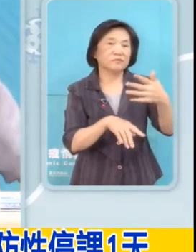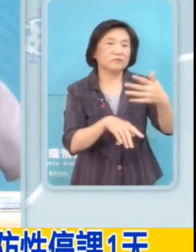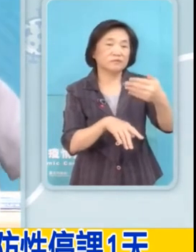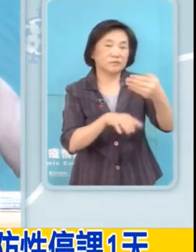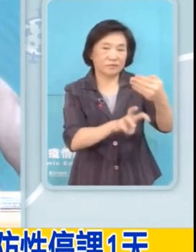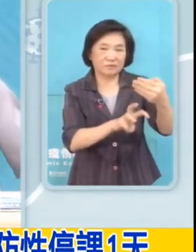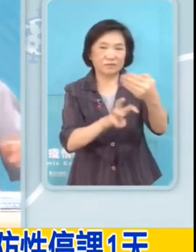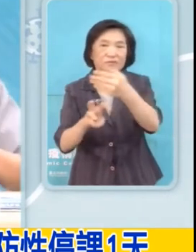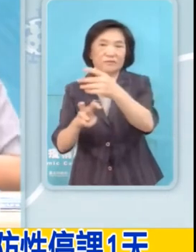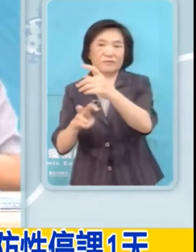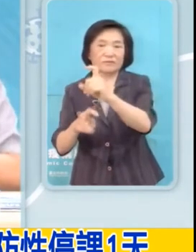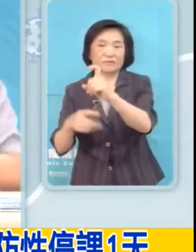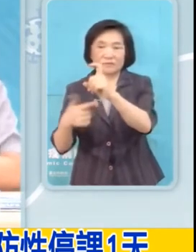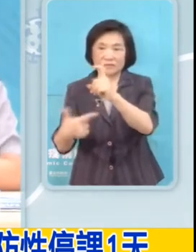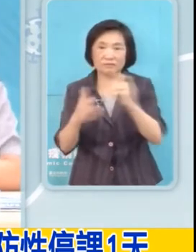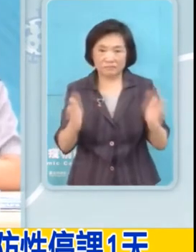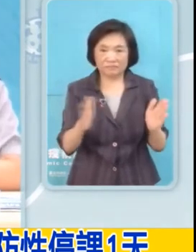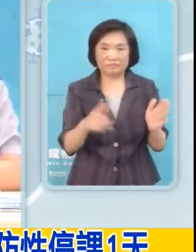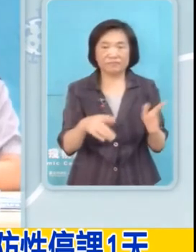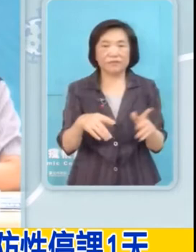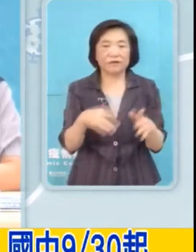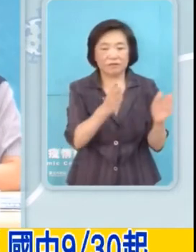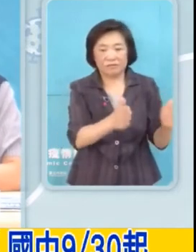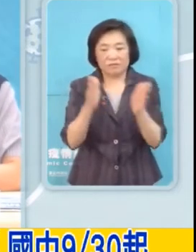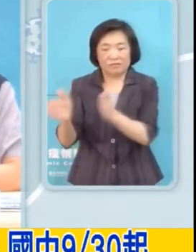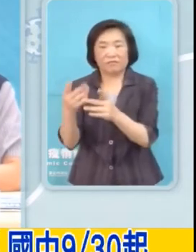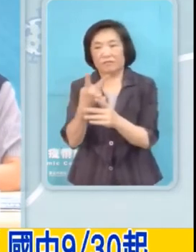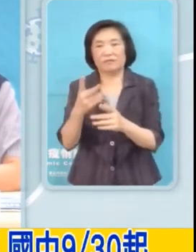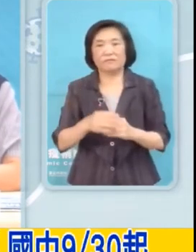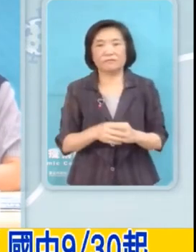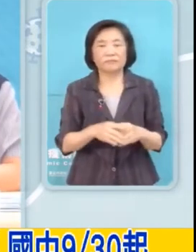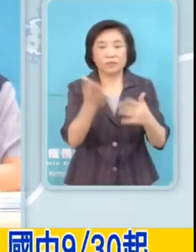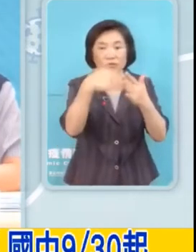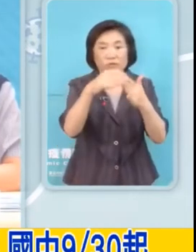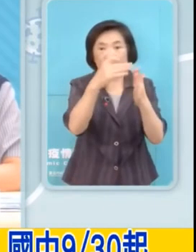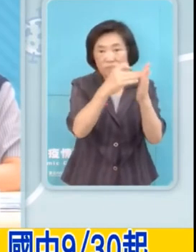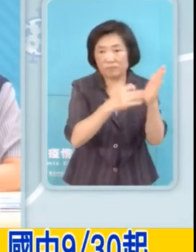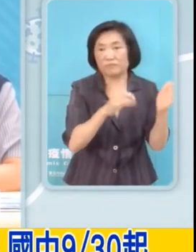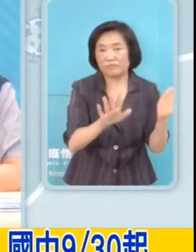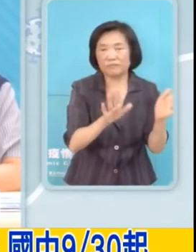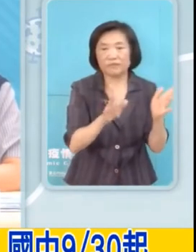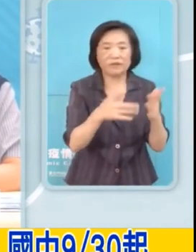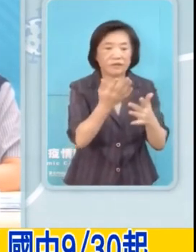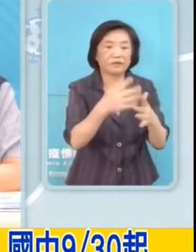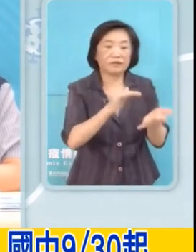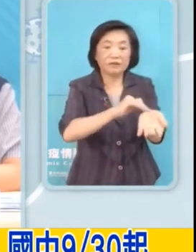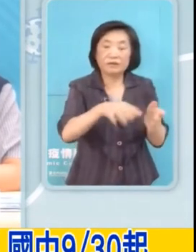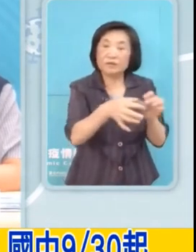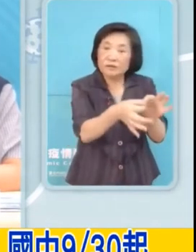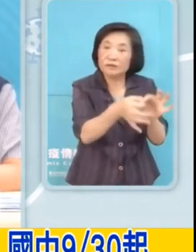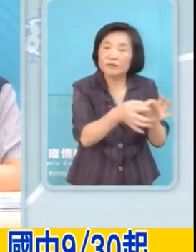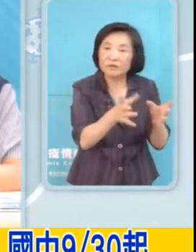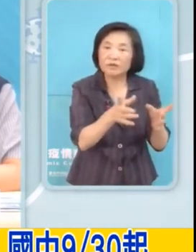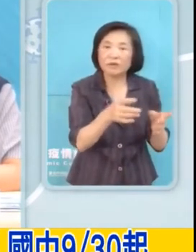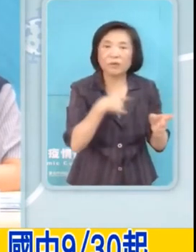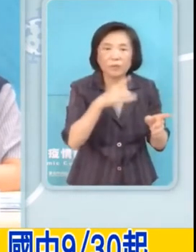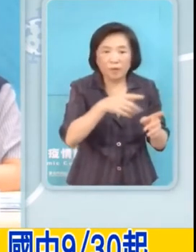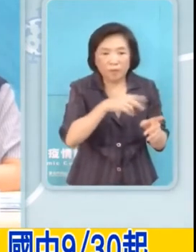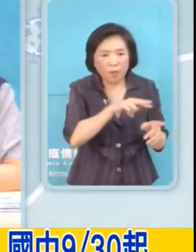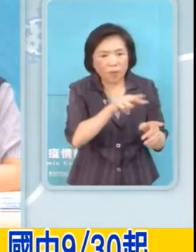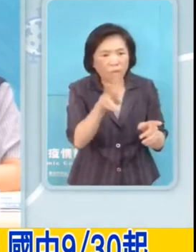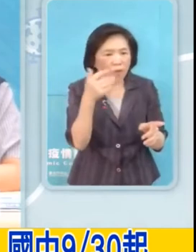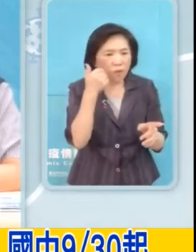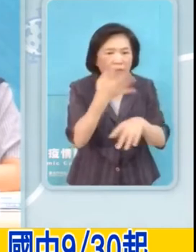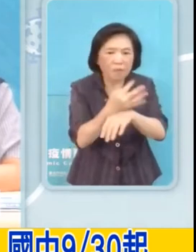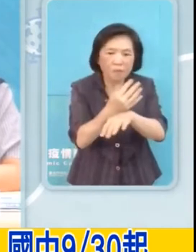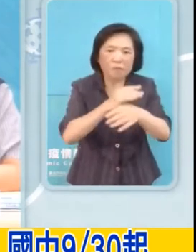10月6号。那这个，那到时候学校会造册嘛，那跟医院联络好，那我们才知道说，哎，我们按照